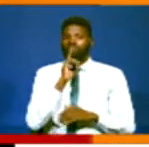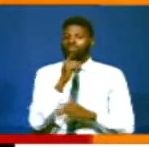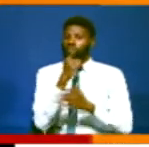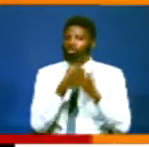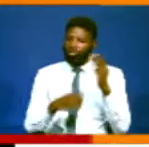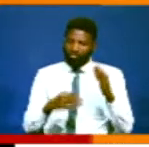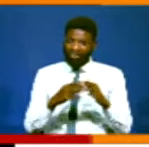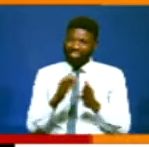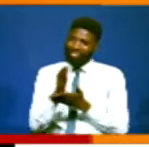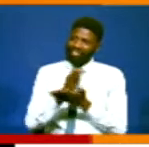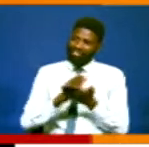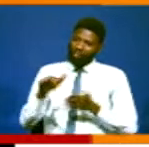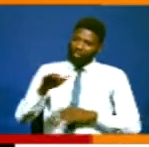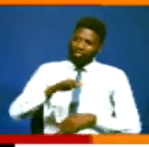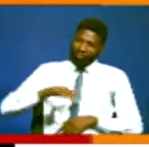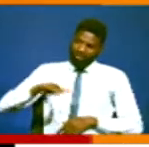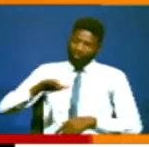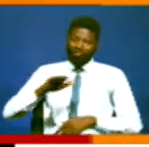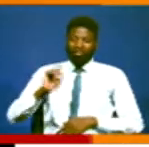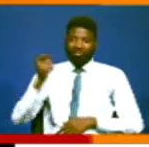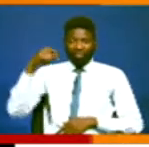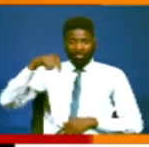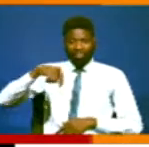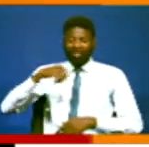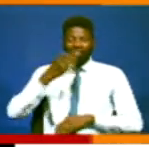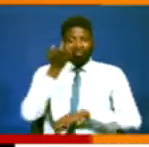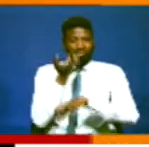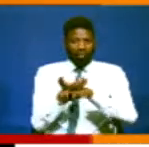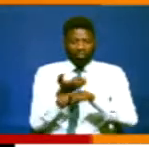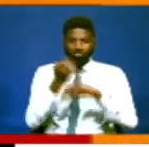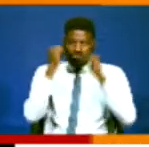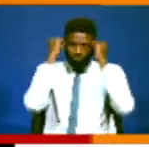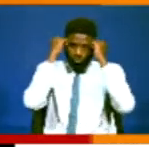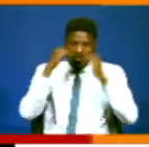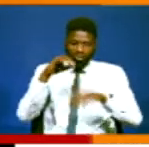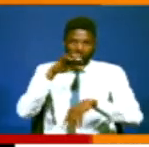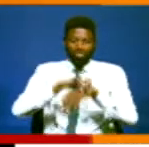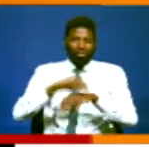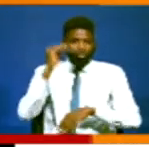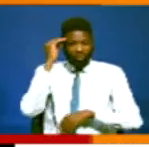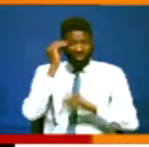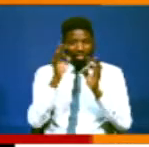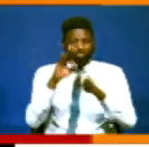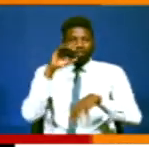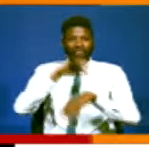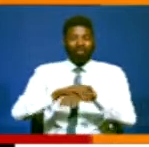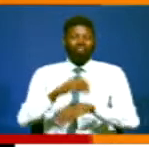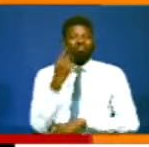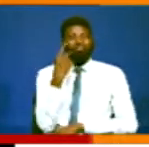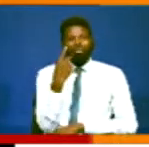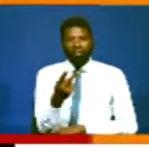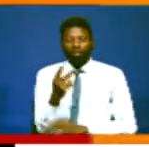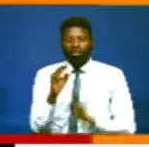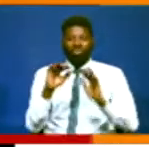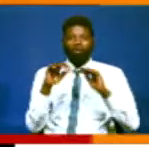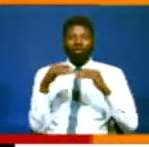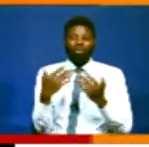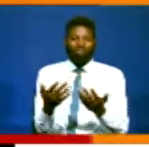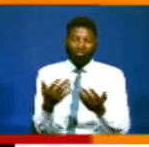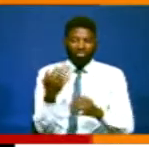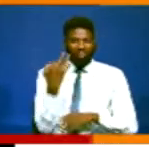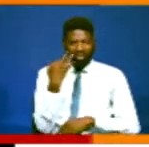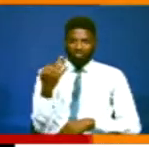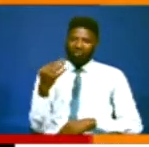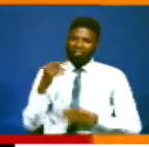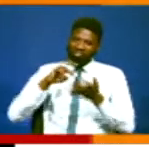kaka Khaleed, inakuwa ni vigumu sana mtoto kupata elimu. Na ukiona hata amepata alama 200, 300 ni kwa sababu amejitahidi.